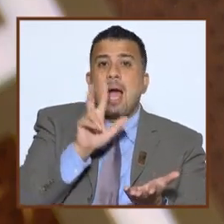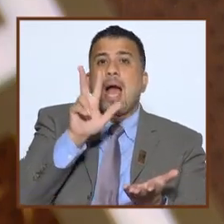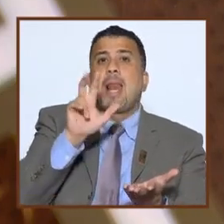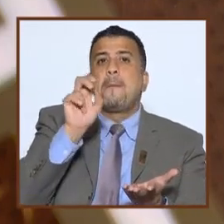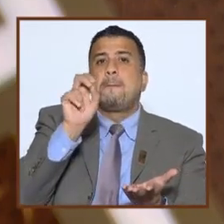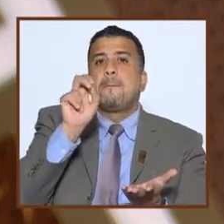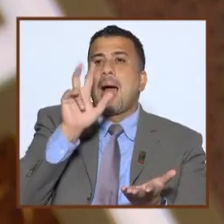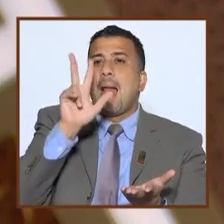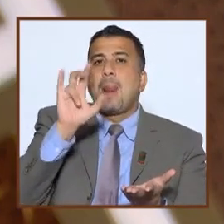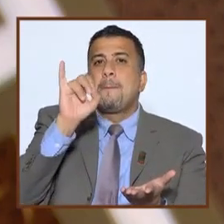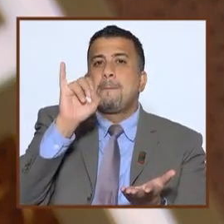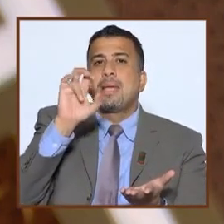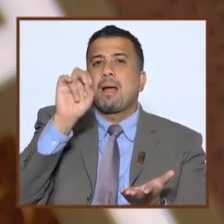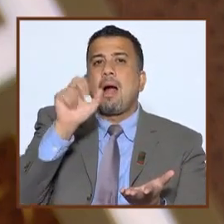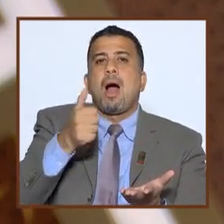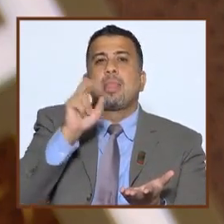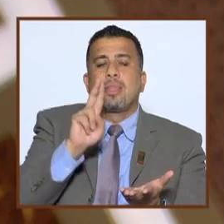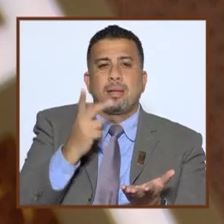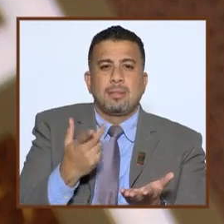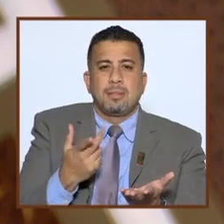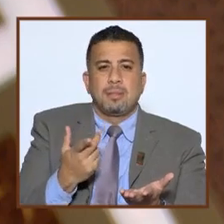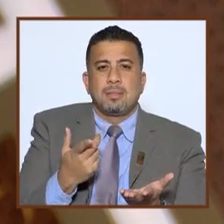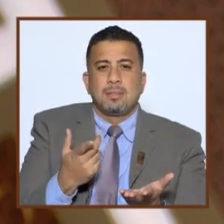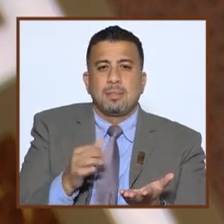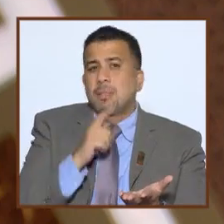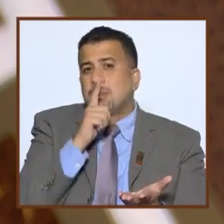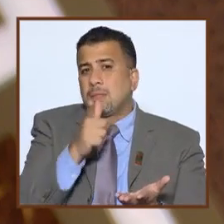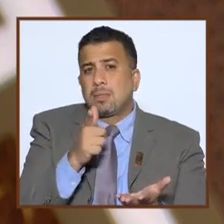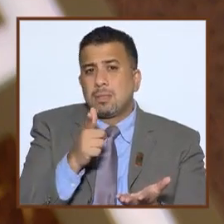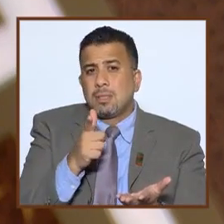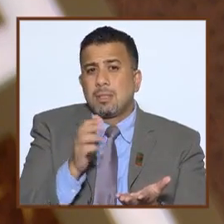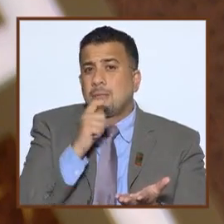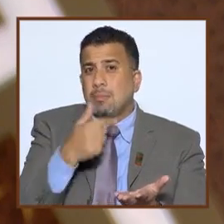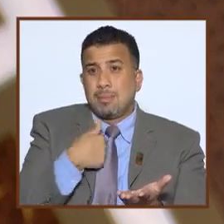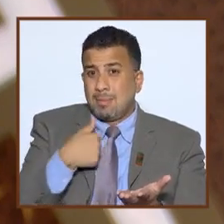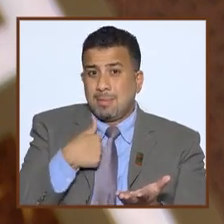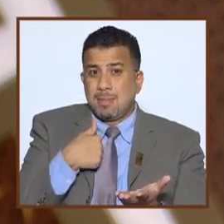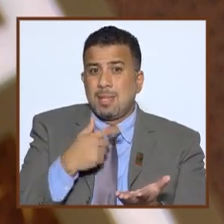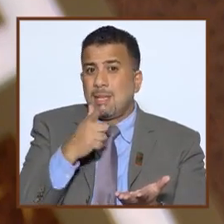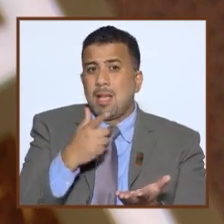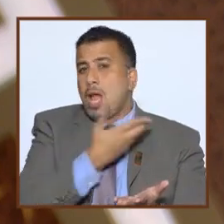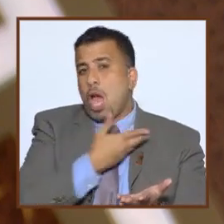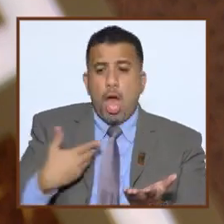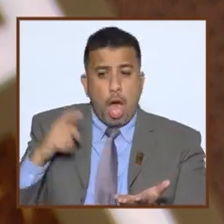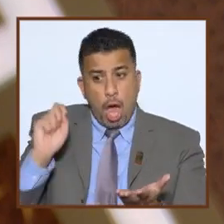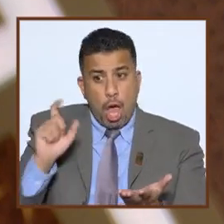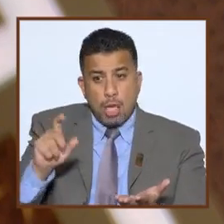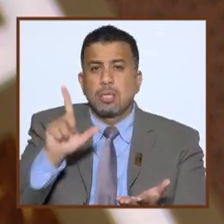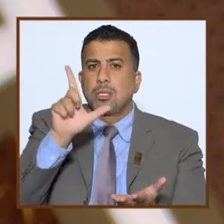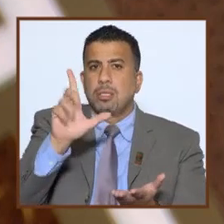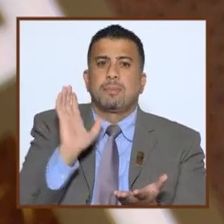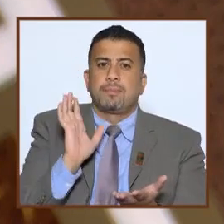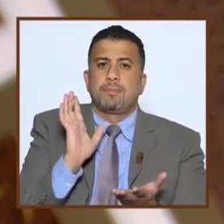جدا ميقات لاهلها لاهلها اما بالنسبه لكم حجكم صحيح ولله الحمد اذا